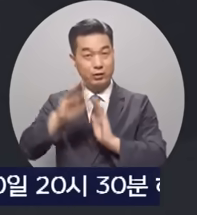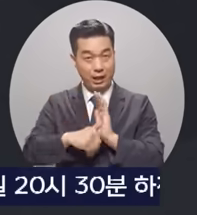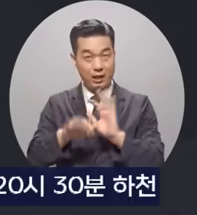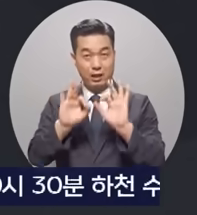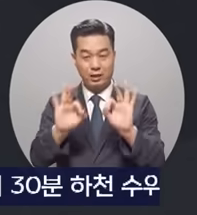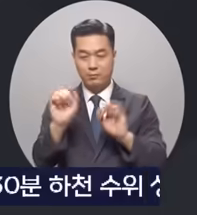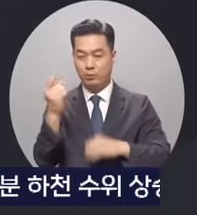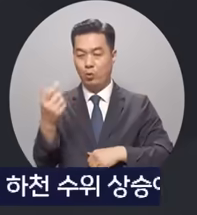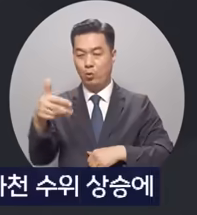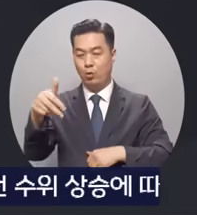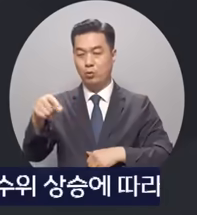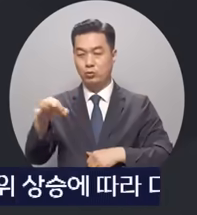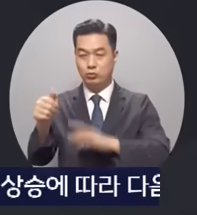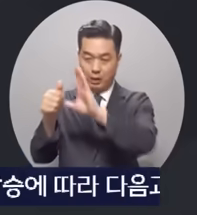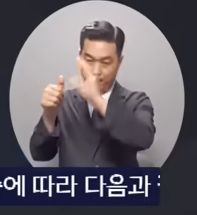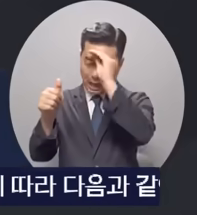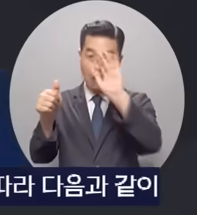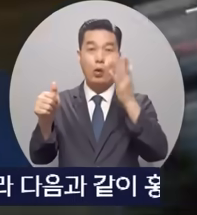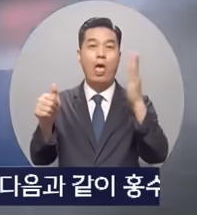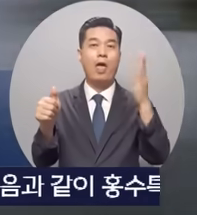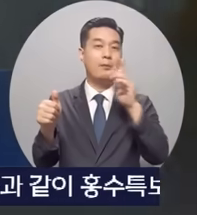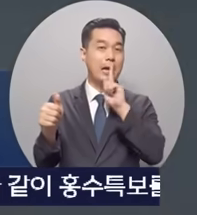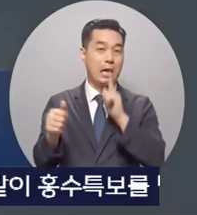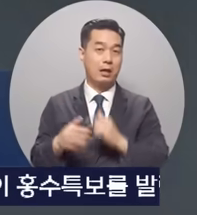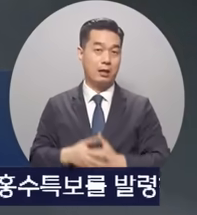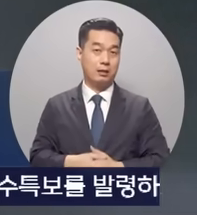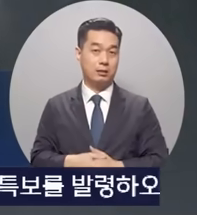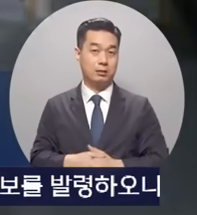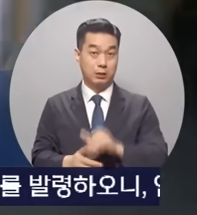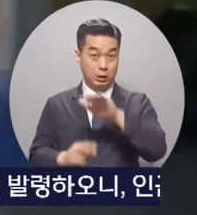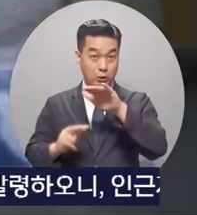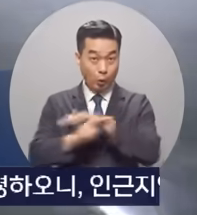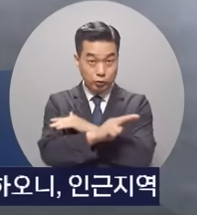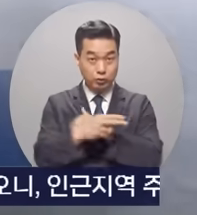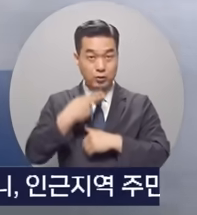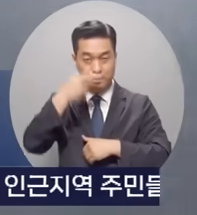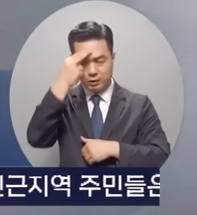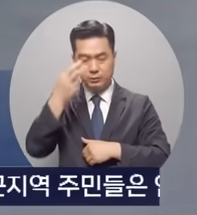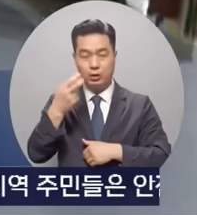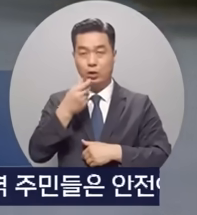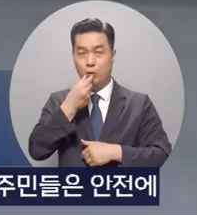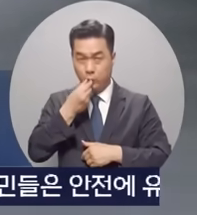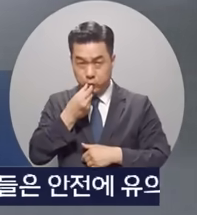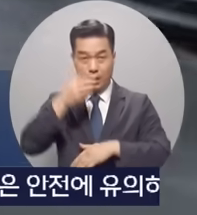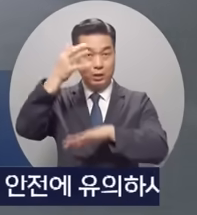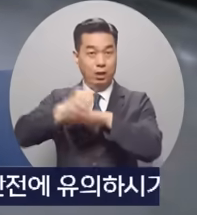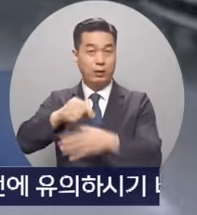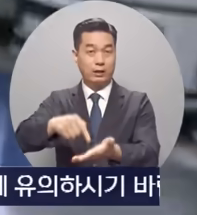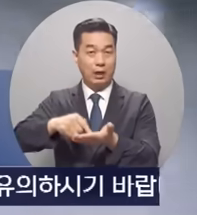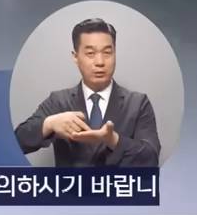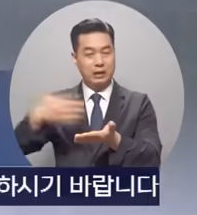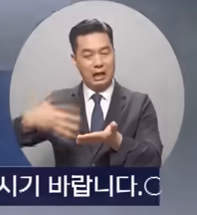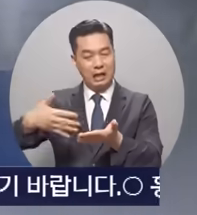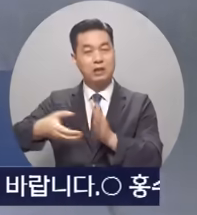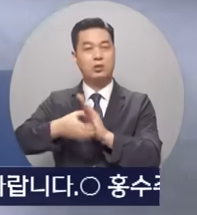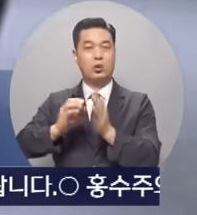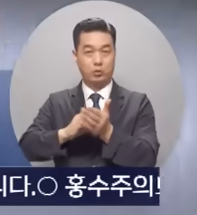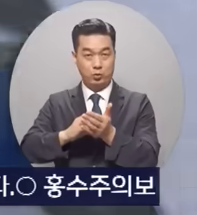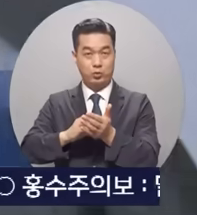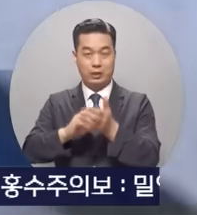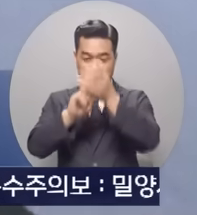씨 철학만 하면 된다는 겁니다. 도주를 해서 음주 측정 결과 나오지 않을 정도까지는